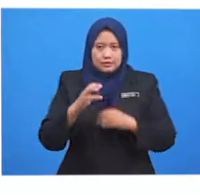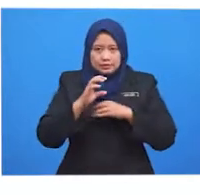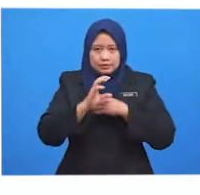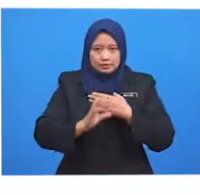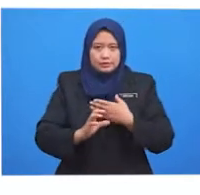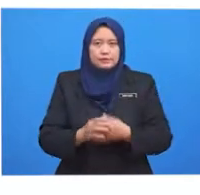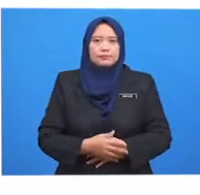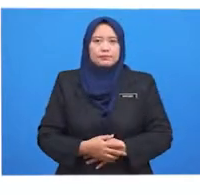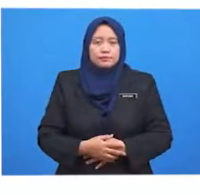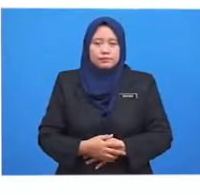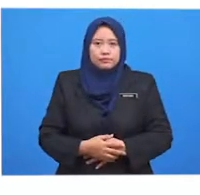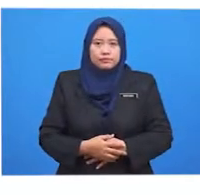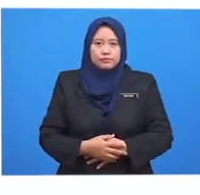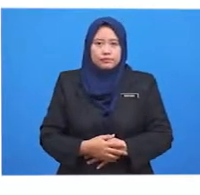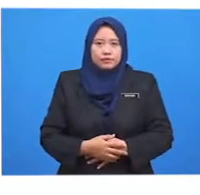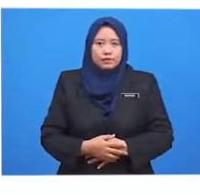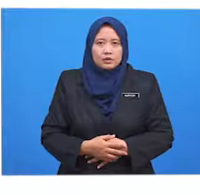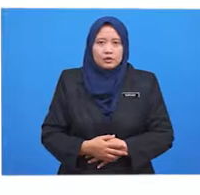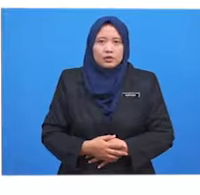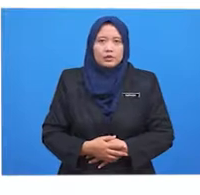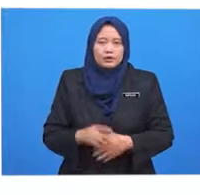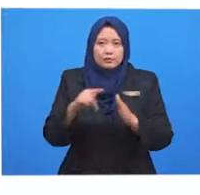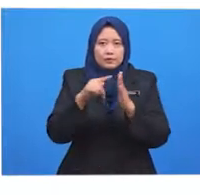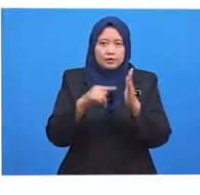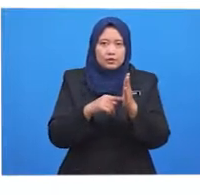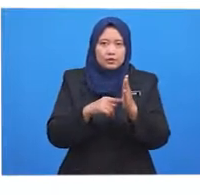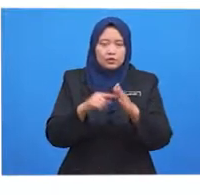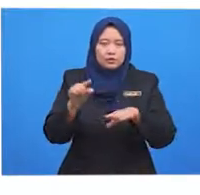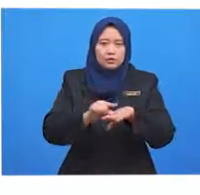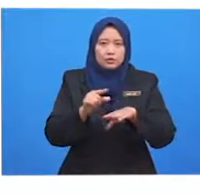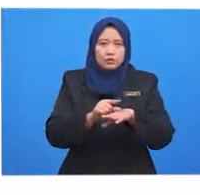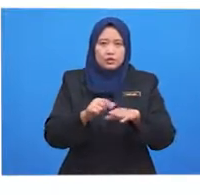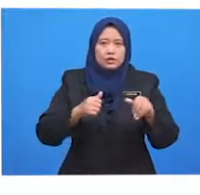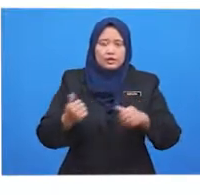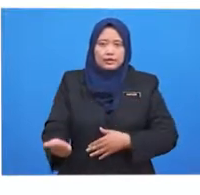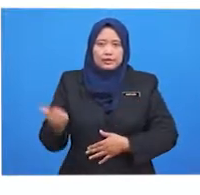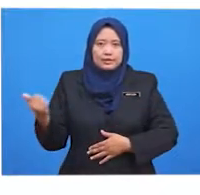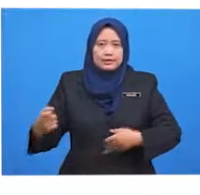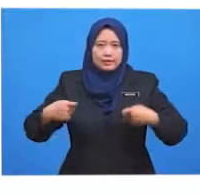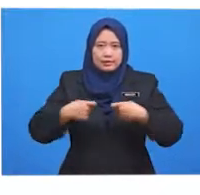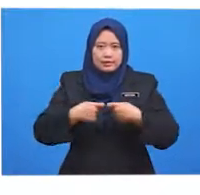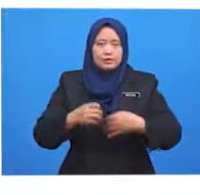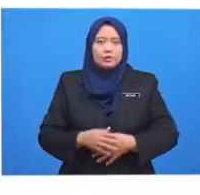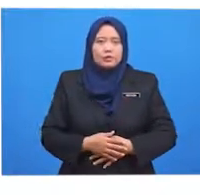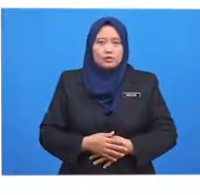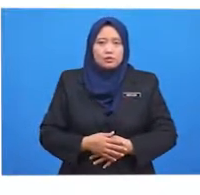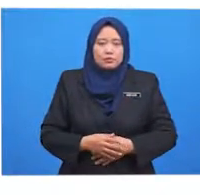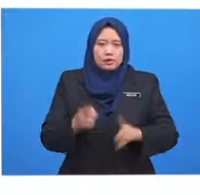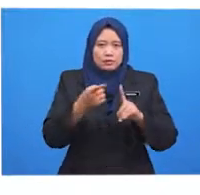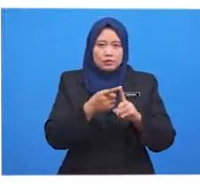menggunakan alat elektrik. 1. Mengikut arahan pengeluar alat-alat elektrik.